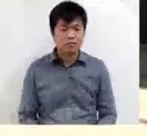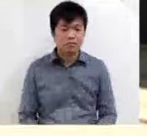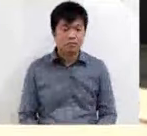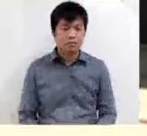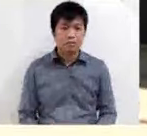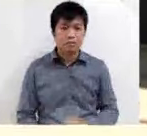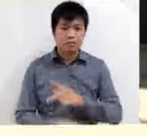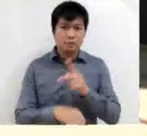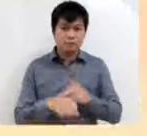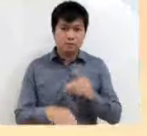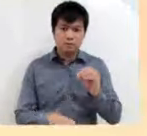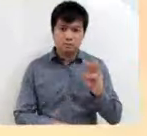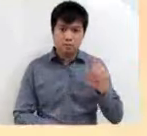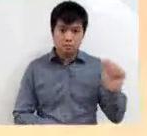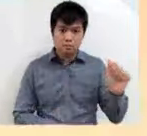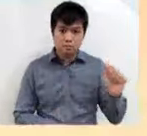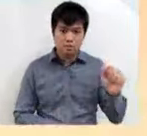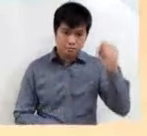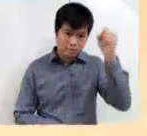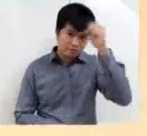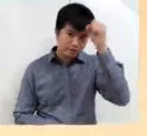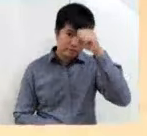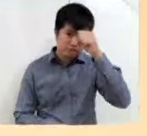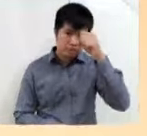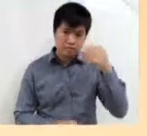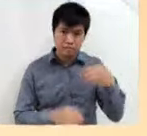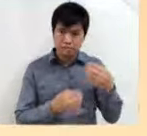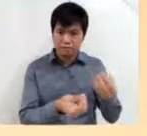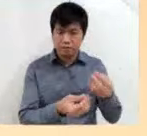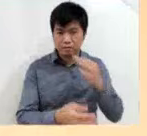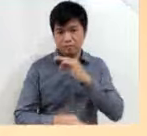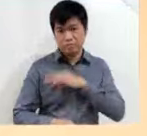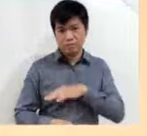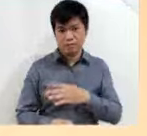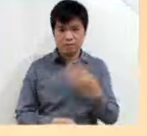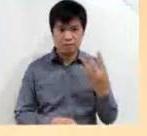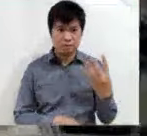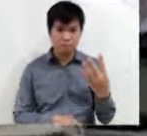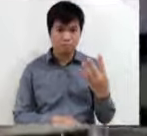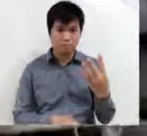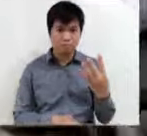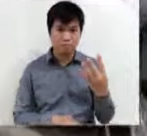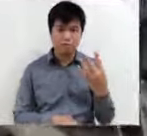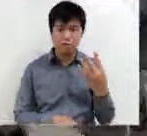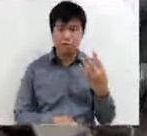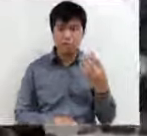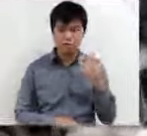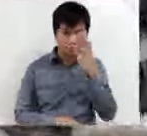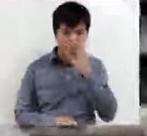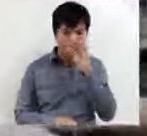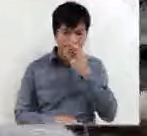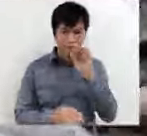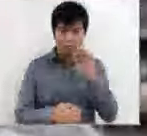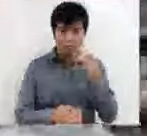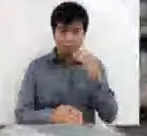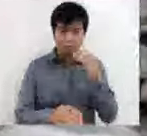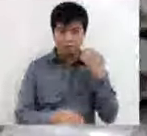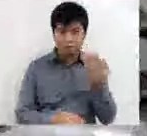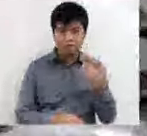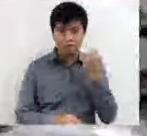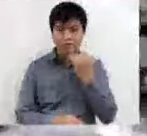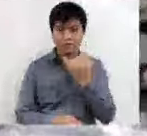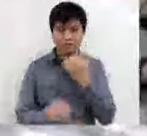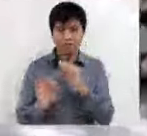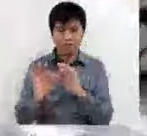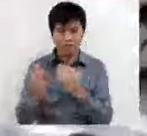pangkabuhayan at scholarship grant para sa kaanak ng 4 Pilipinong namatay sa giyera sa Israel. Samantala, isa pang Pilipina mula Gaza ang nakabalik